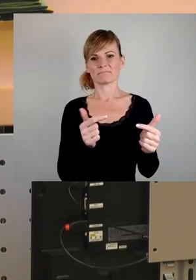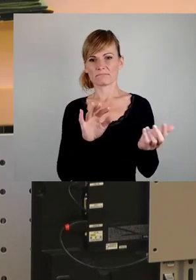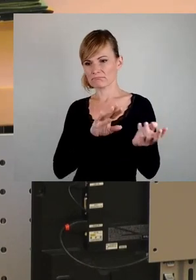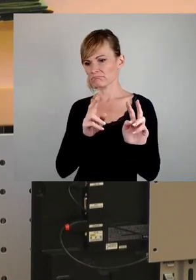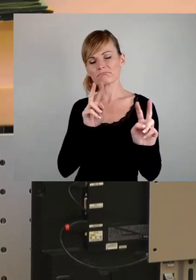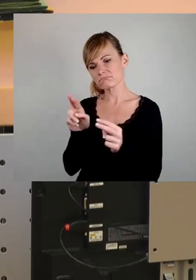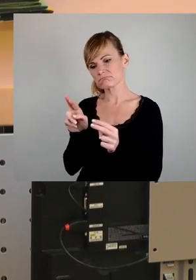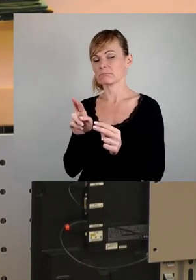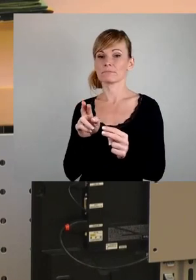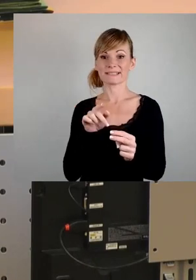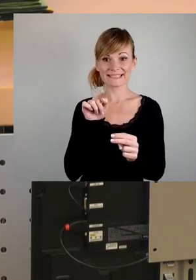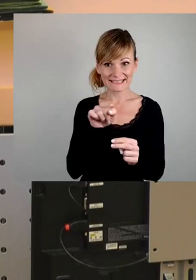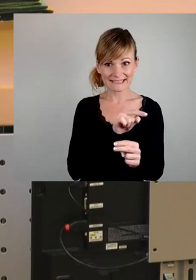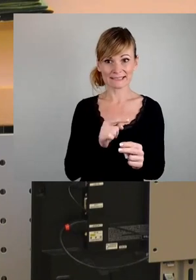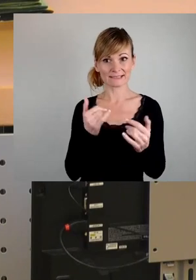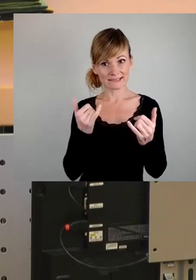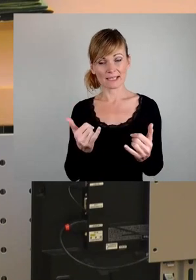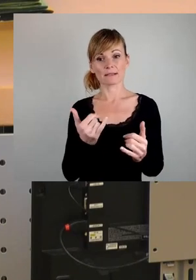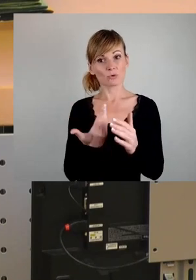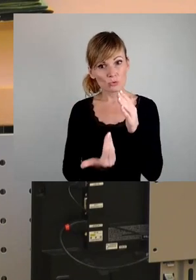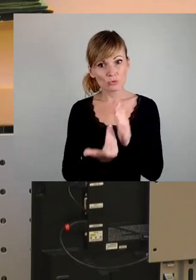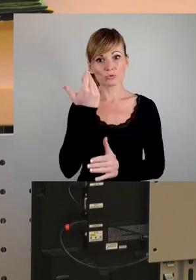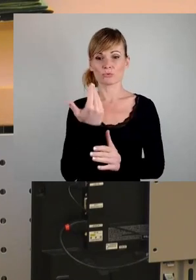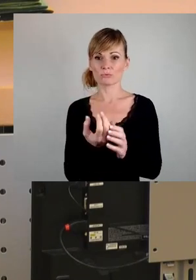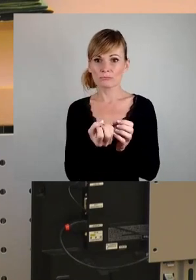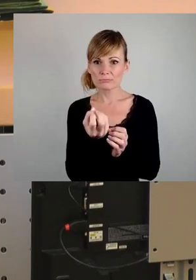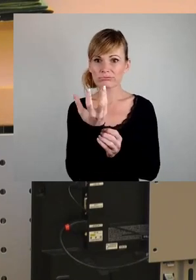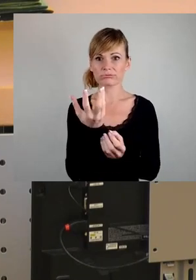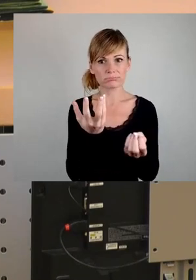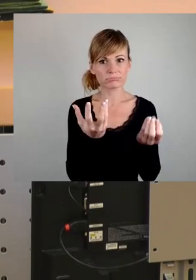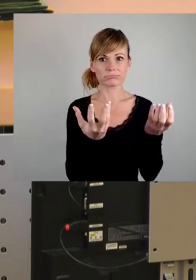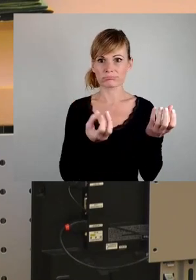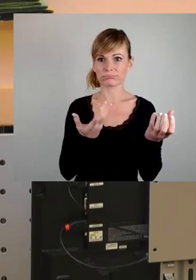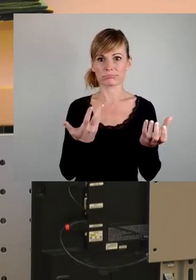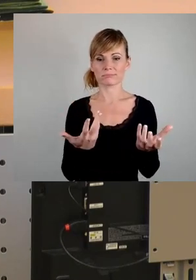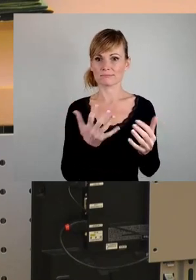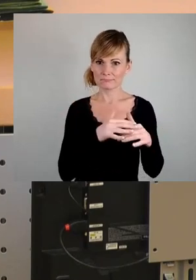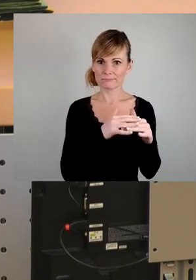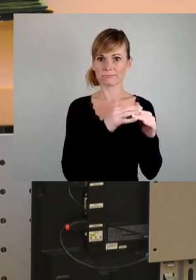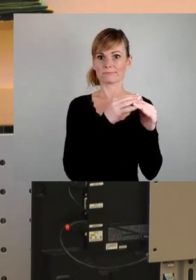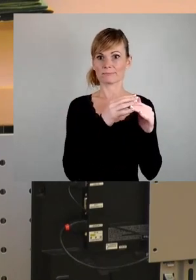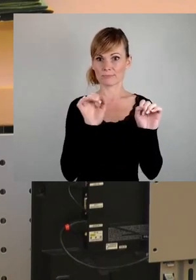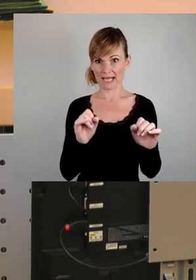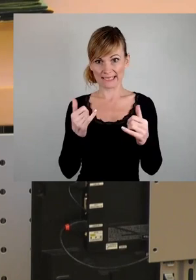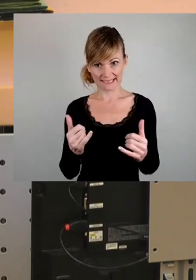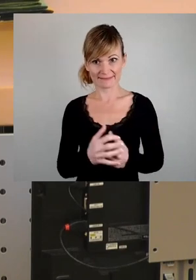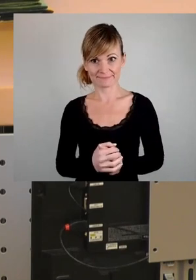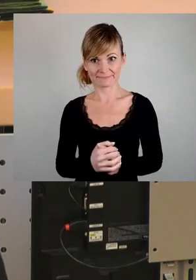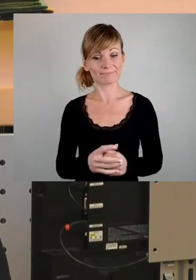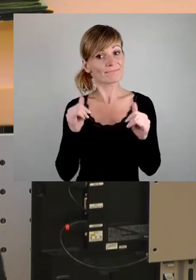können jetzt zu neuer Blüte geführt werden, im wahrsten Sinne des Wortes. Ja, es ist richtig,